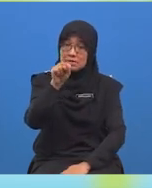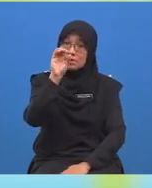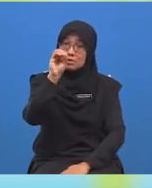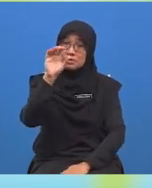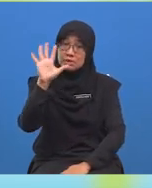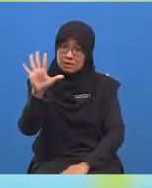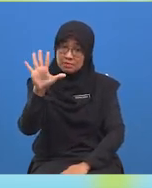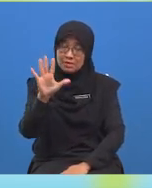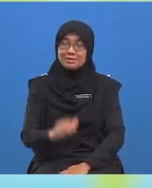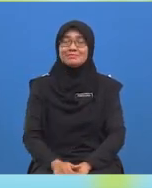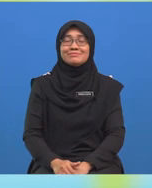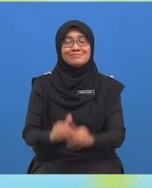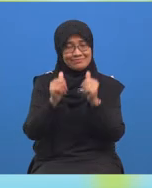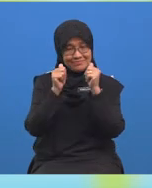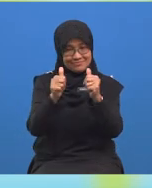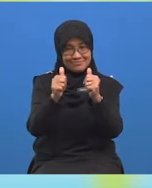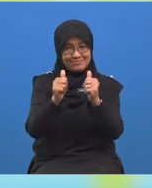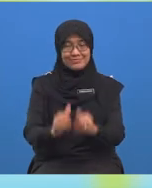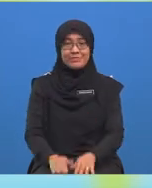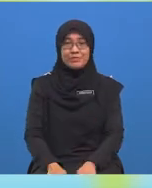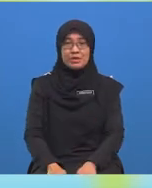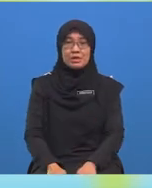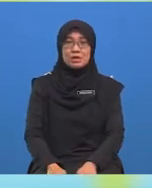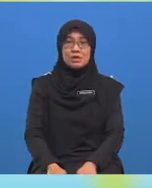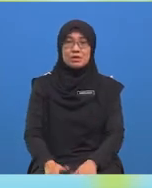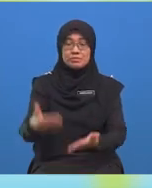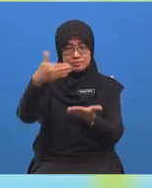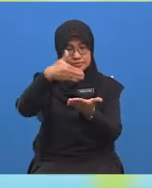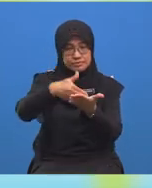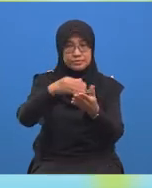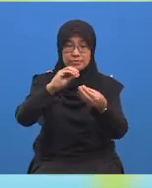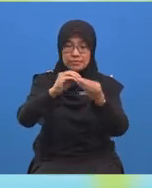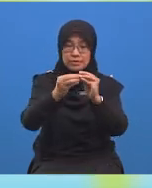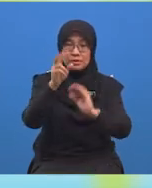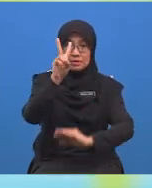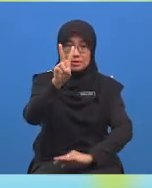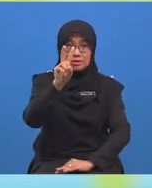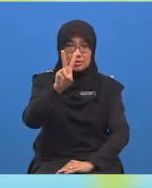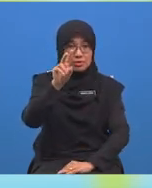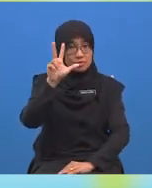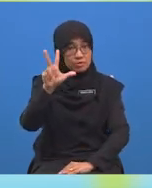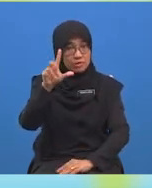1.05. Bagus, murid-murid. Soalan kedua ialah